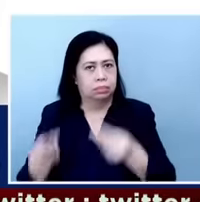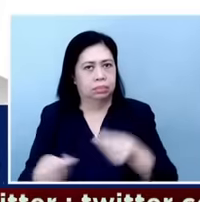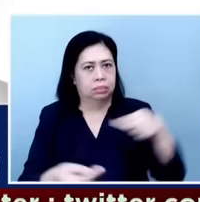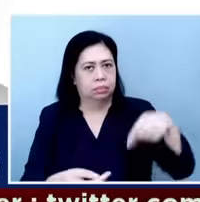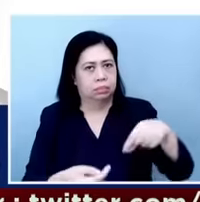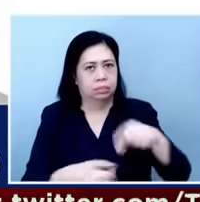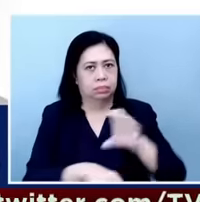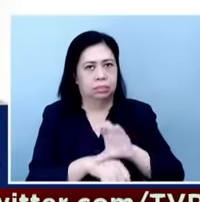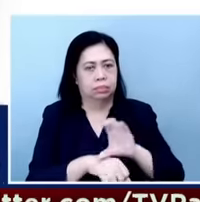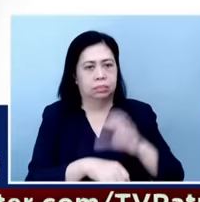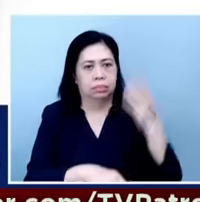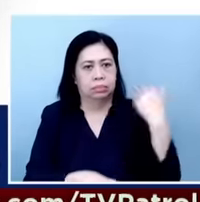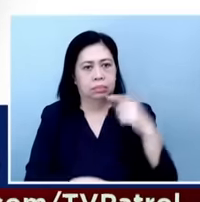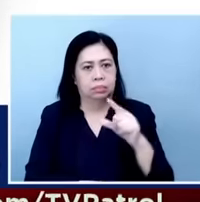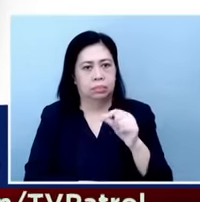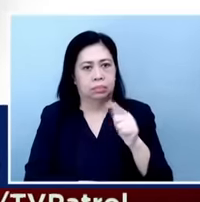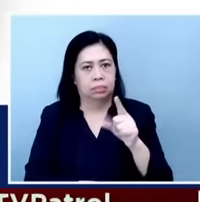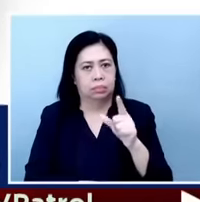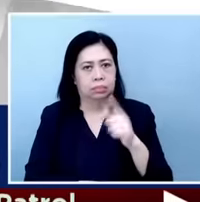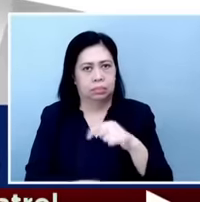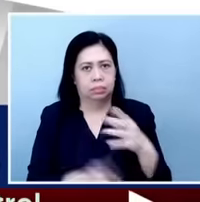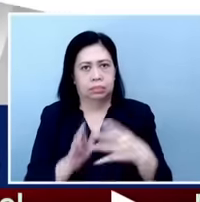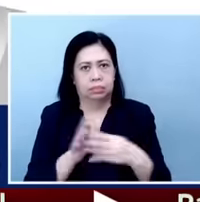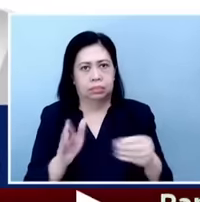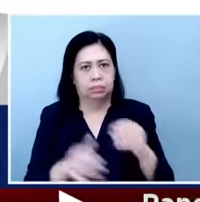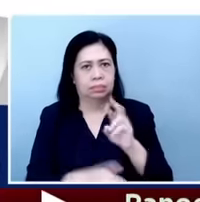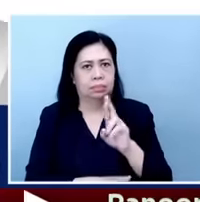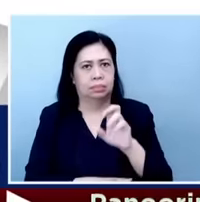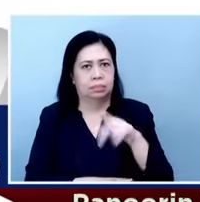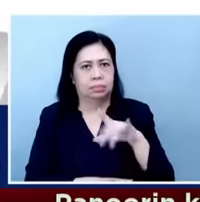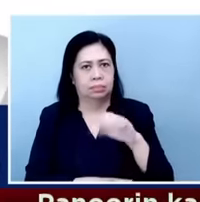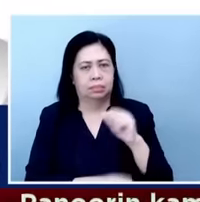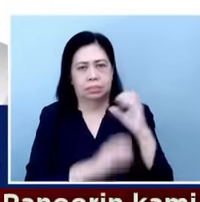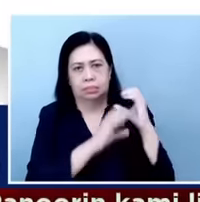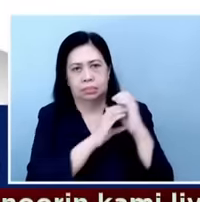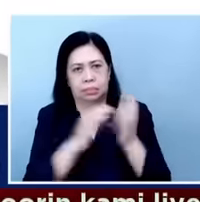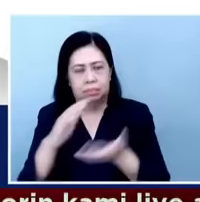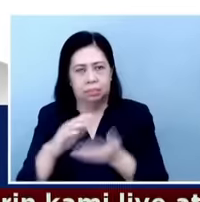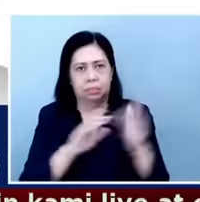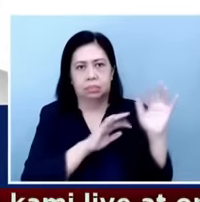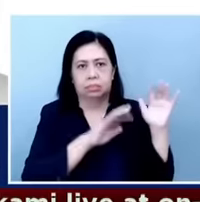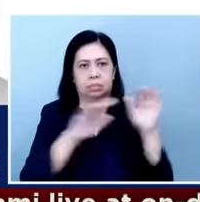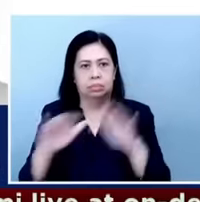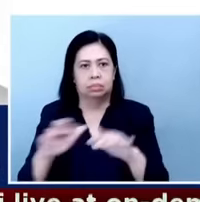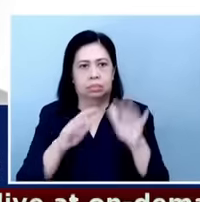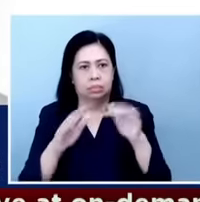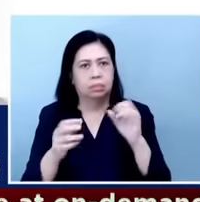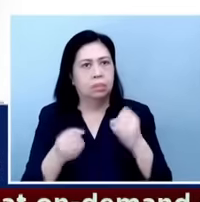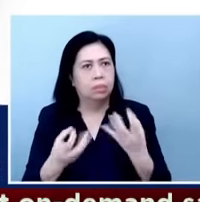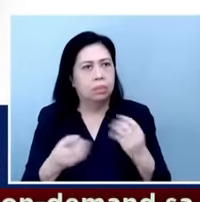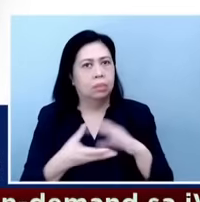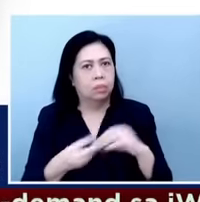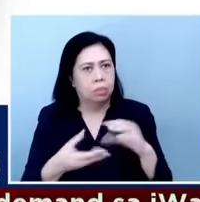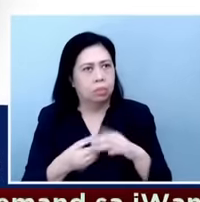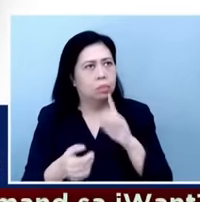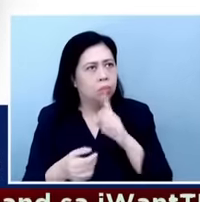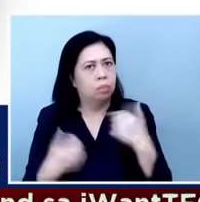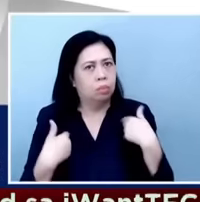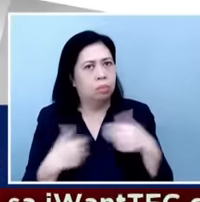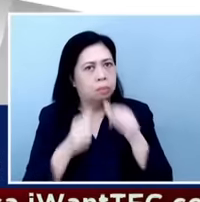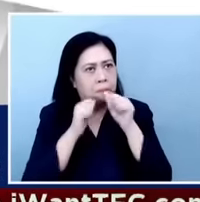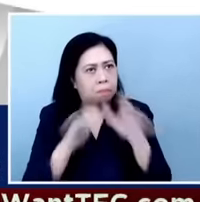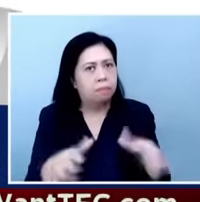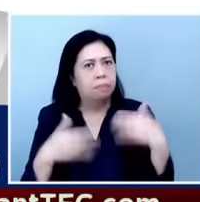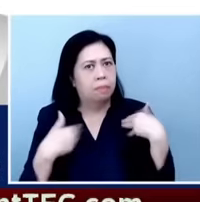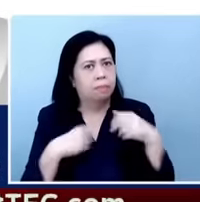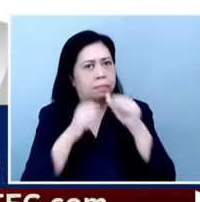noong 2021 ang isang replika ng imahen na Nazareno, dumagsanaan niya ang mga kwento ng himala at pagpapala. Kwento